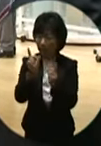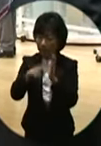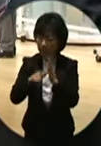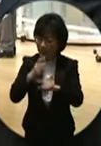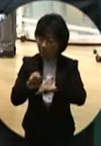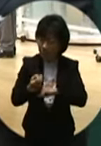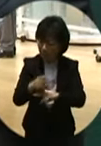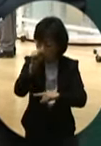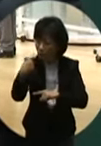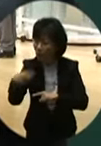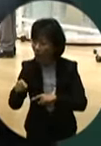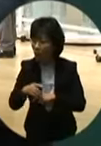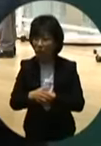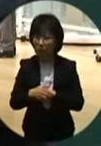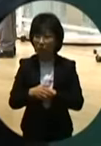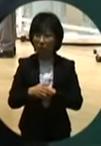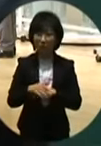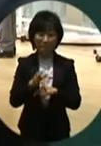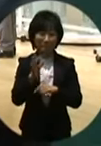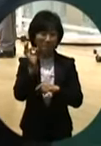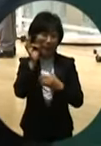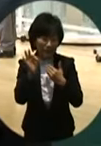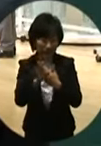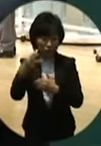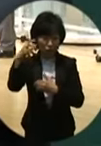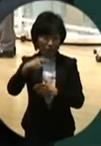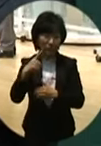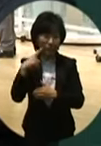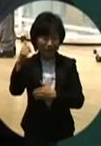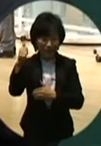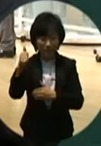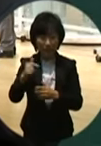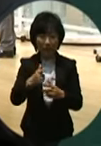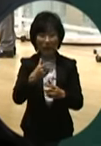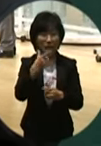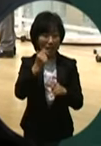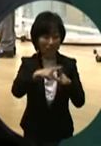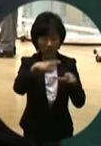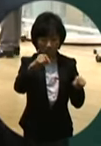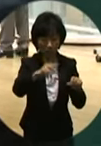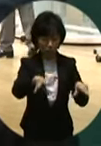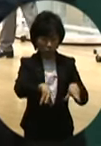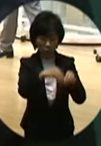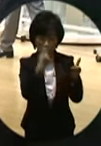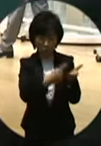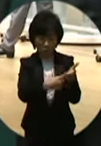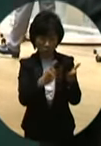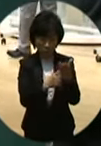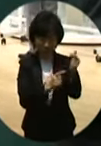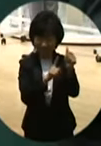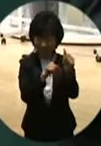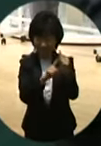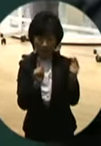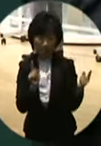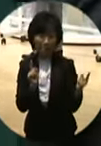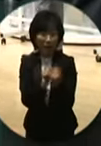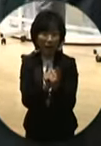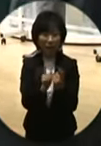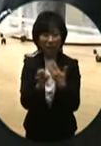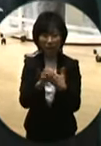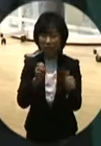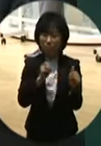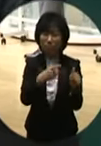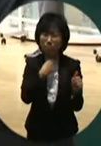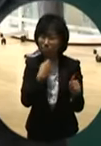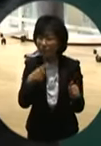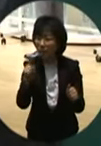him? 목사님이 일본 총리를 만난다면 무슨 말씀을 하시겠습니까? He asked me, Pastor, if you're going to meet the Prime Minister of Japan,